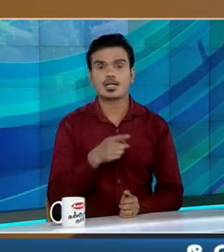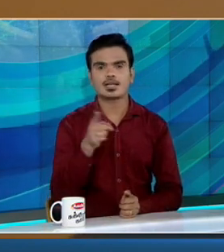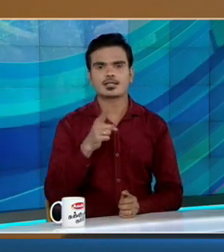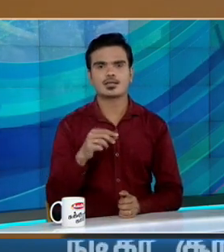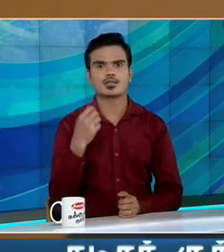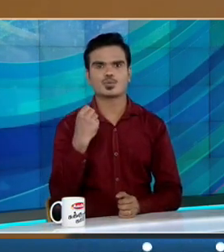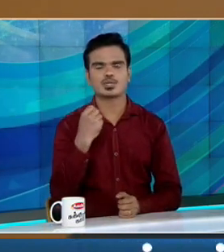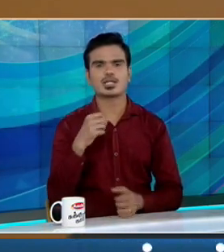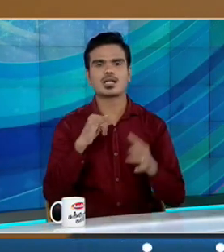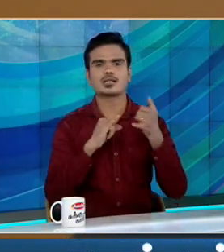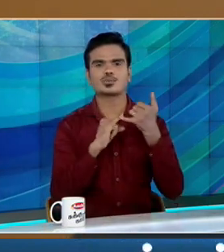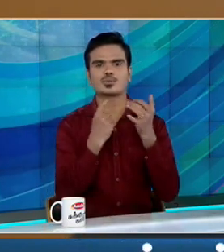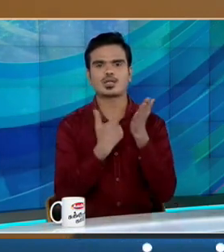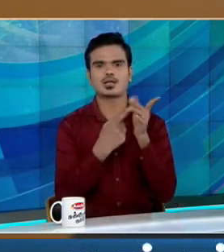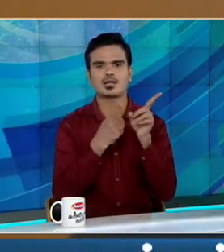எதற்கும் துணிந்தவன் சூர்யா